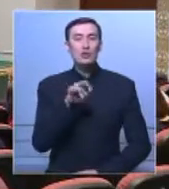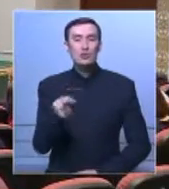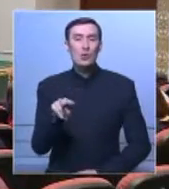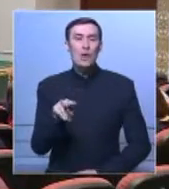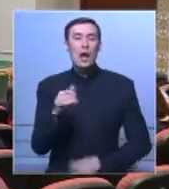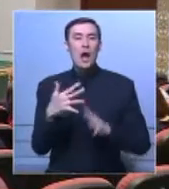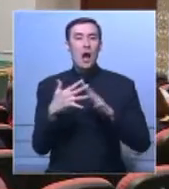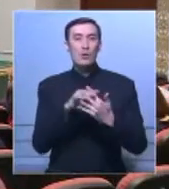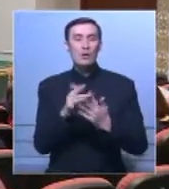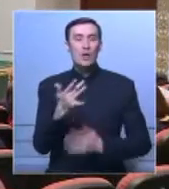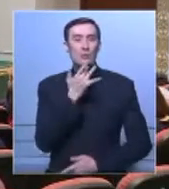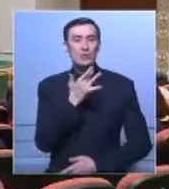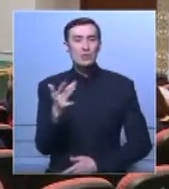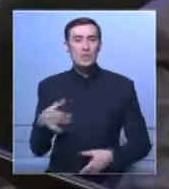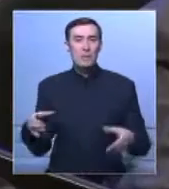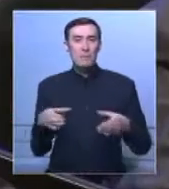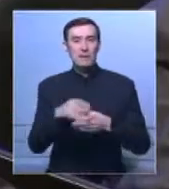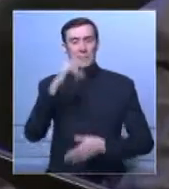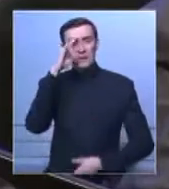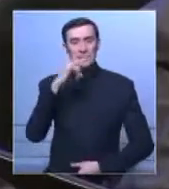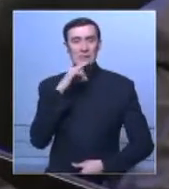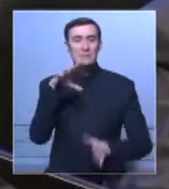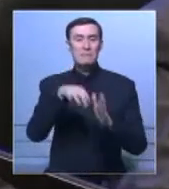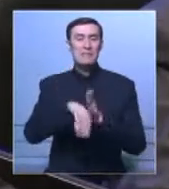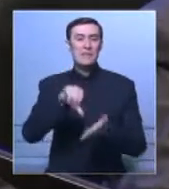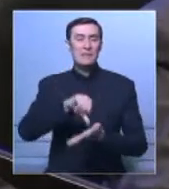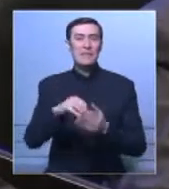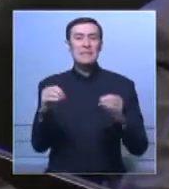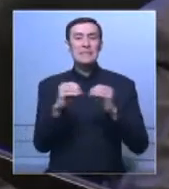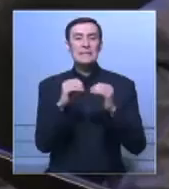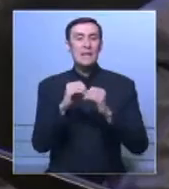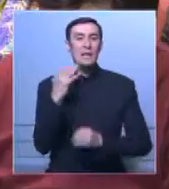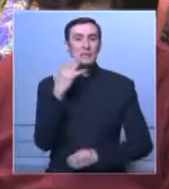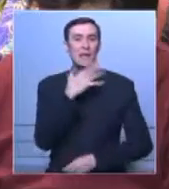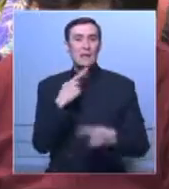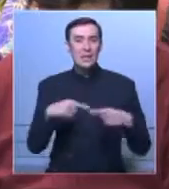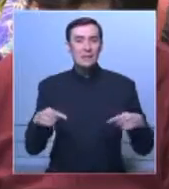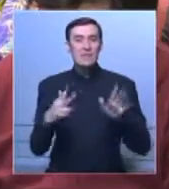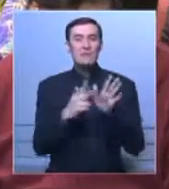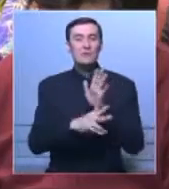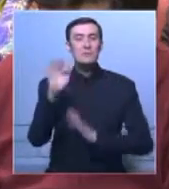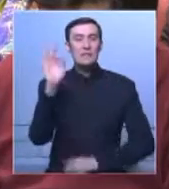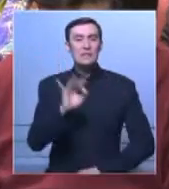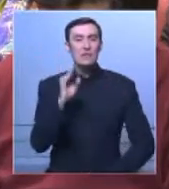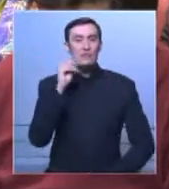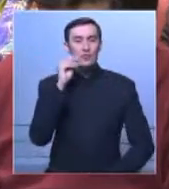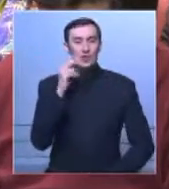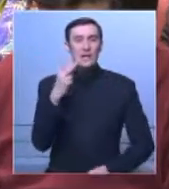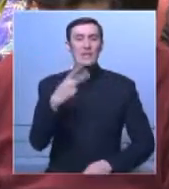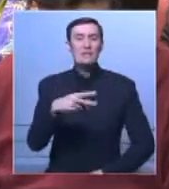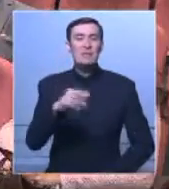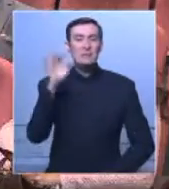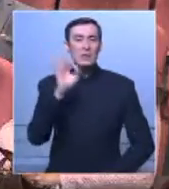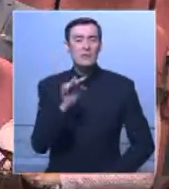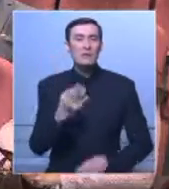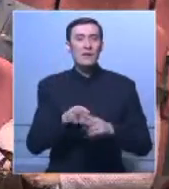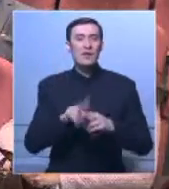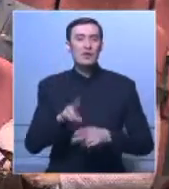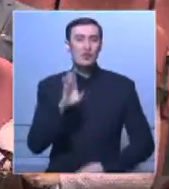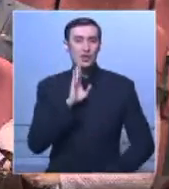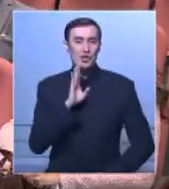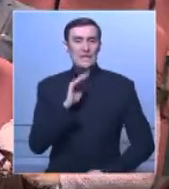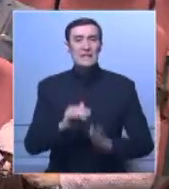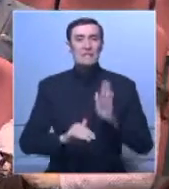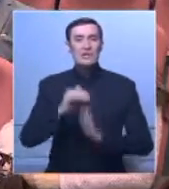Коммунистической народной партии Казахстана. Среди них представители 10 национальностей. 80% мужчины и 20% женщины.